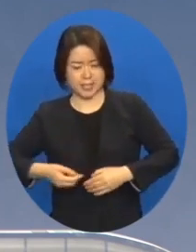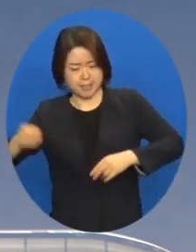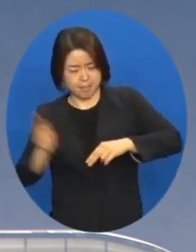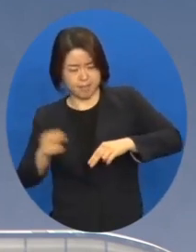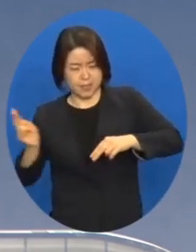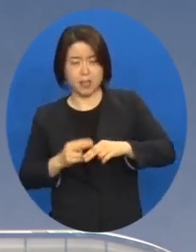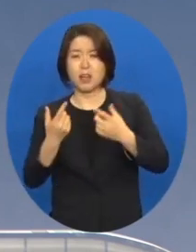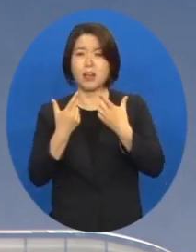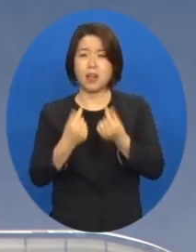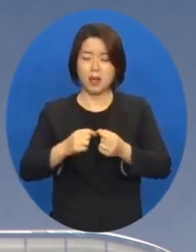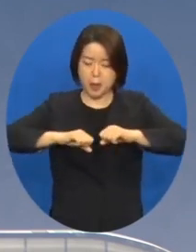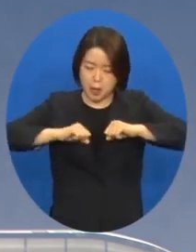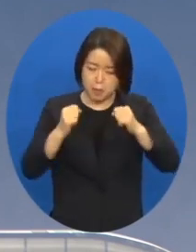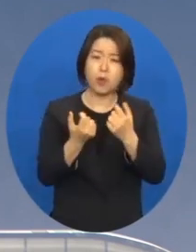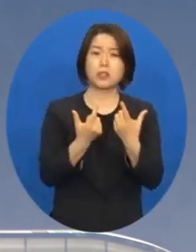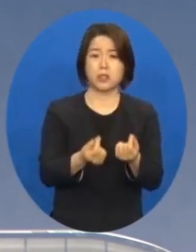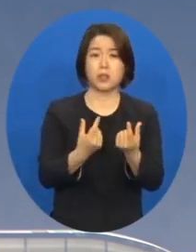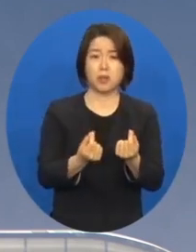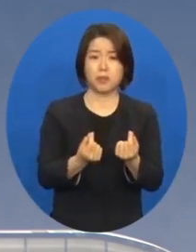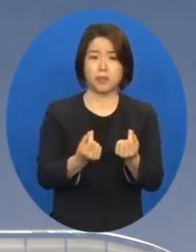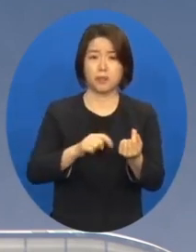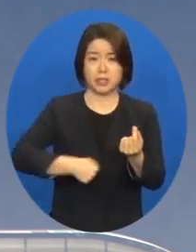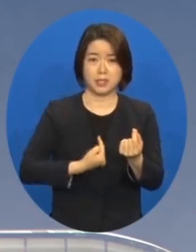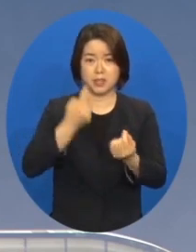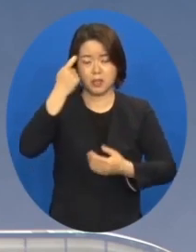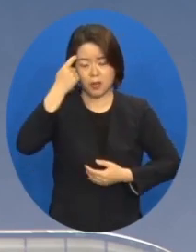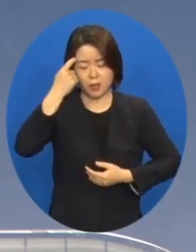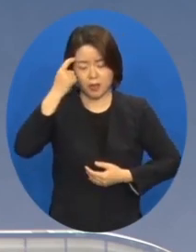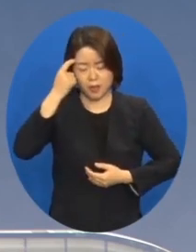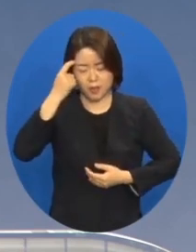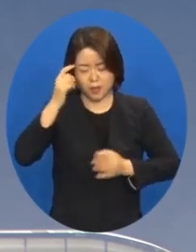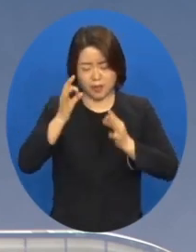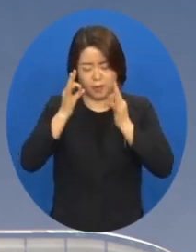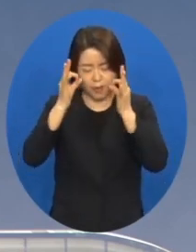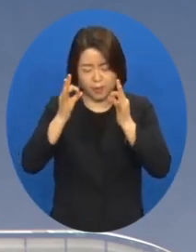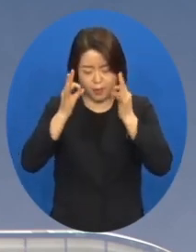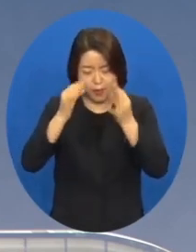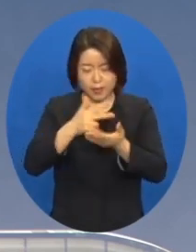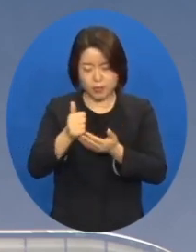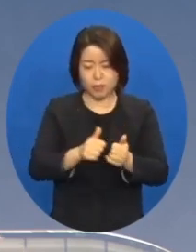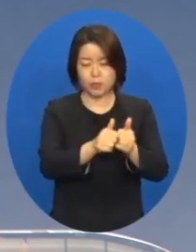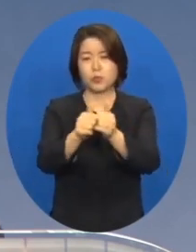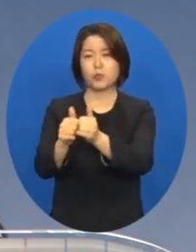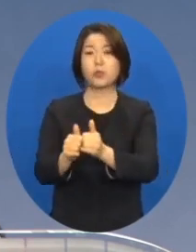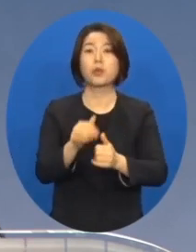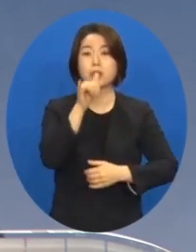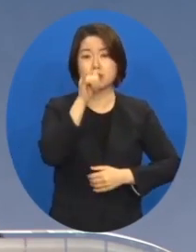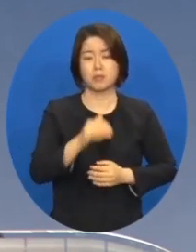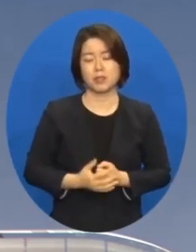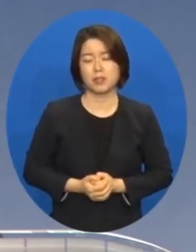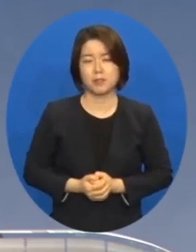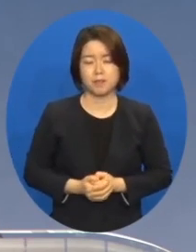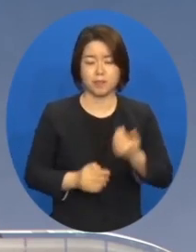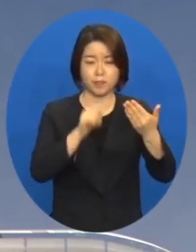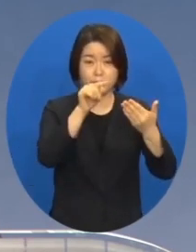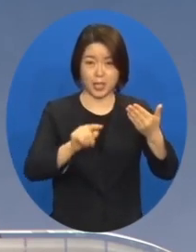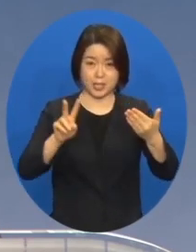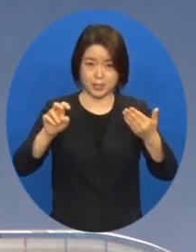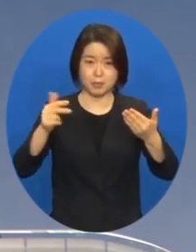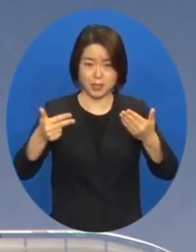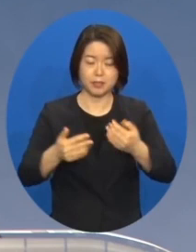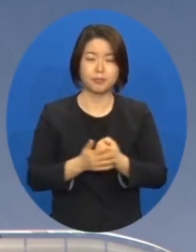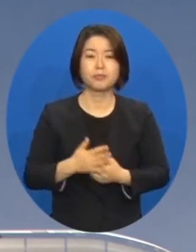복종하는 것처럼 그렇게 자기는 주님과 동행했다는 것. 27절에 이렇게 말합니다. 나는